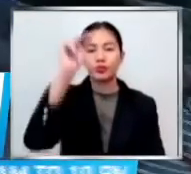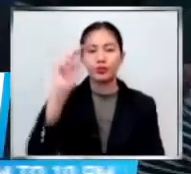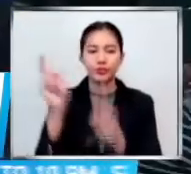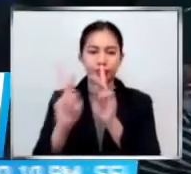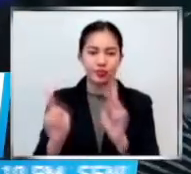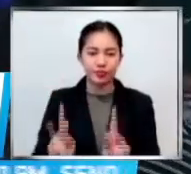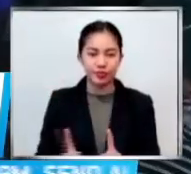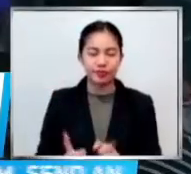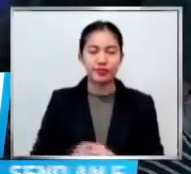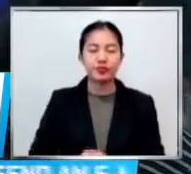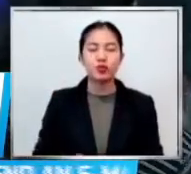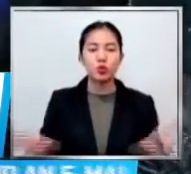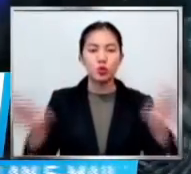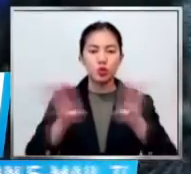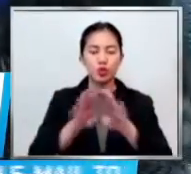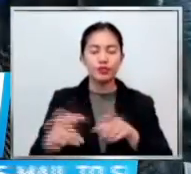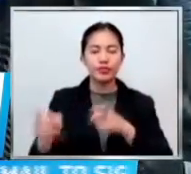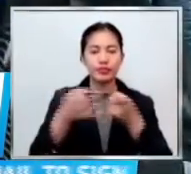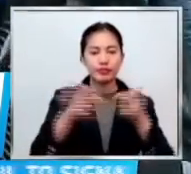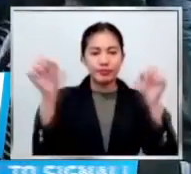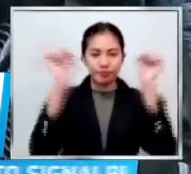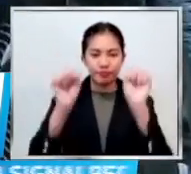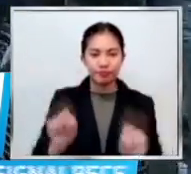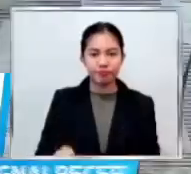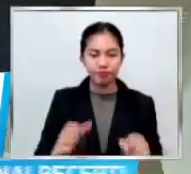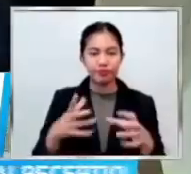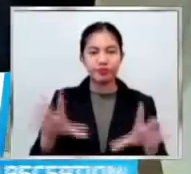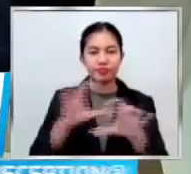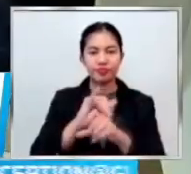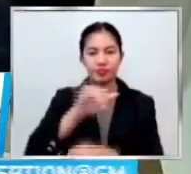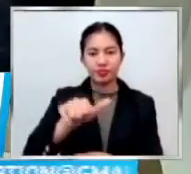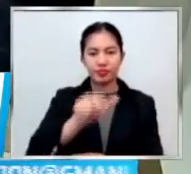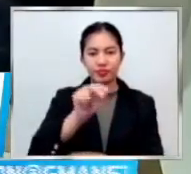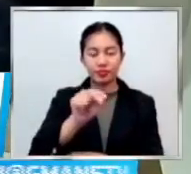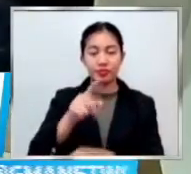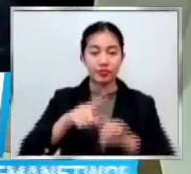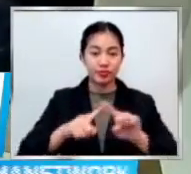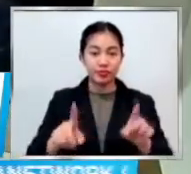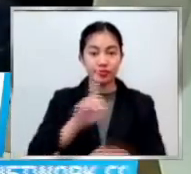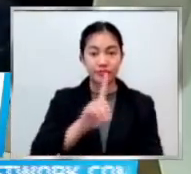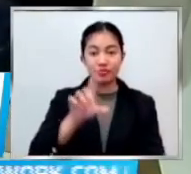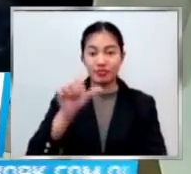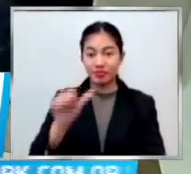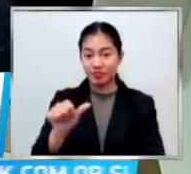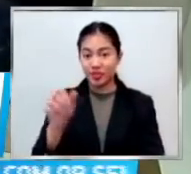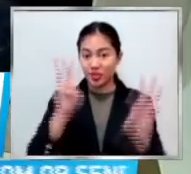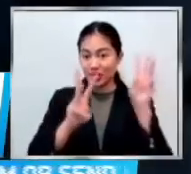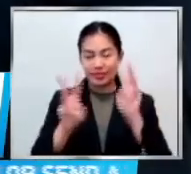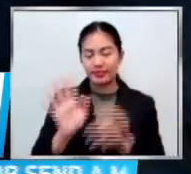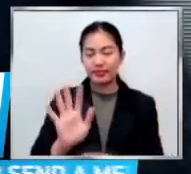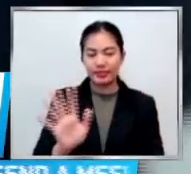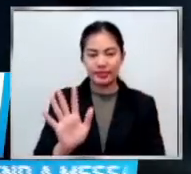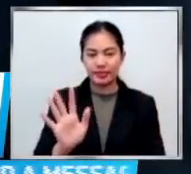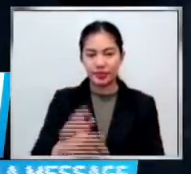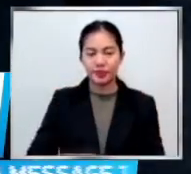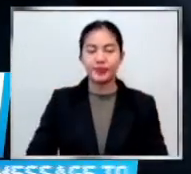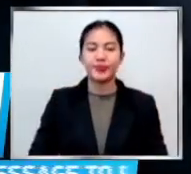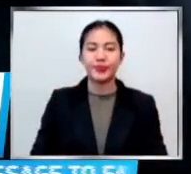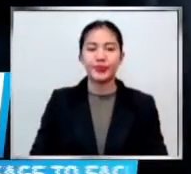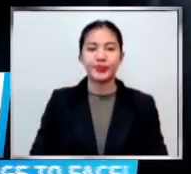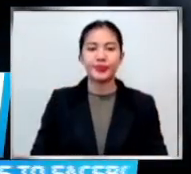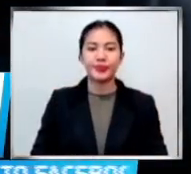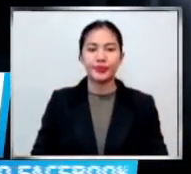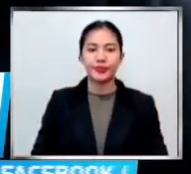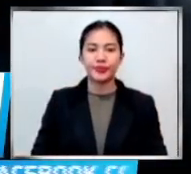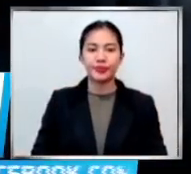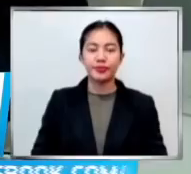fishing season hanggang katapusan ng Enero. Pero hindi naman nangangamba ang DA na makakaapekto ito sa supply at presyo ng isda sa merkado. Hindi naman